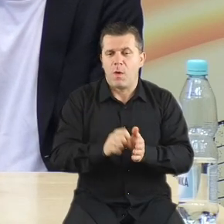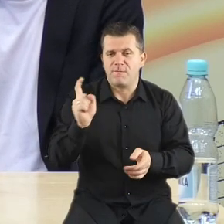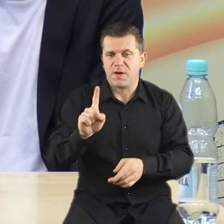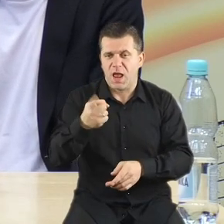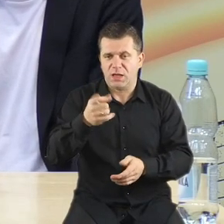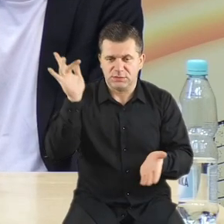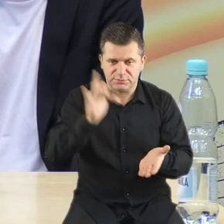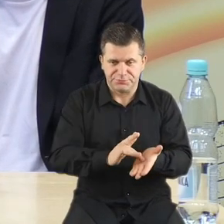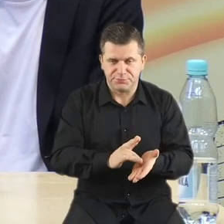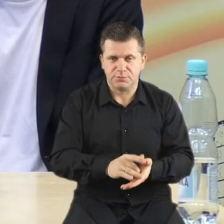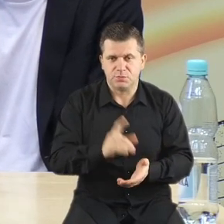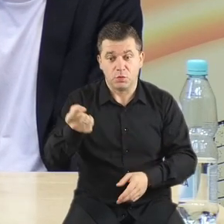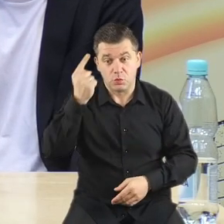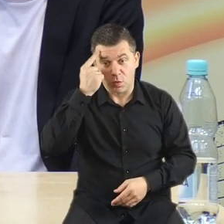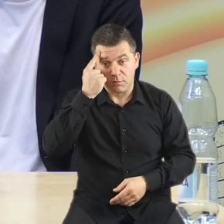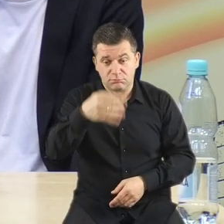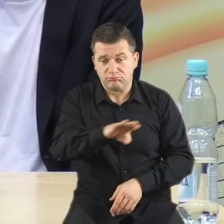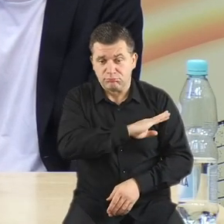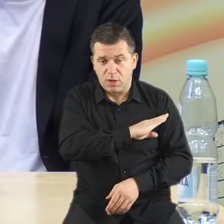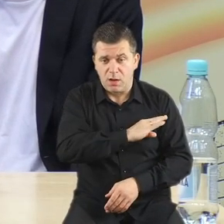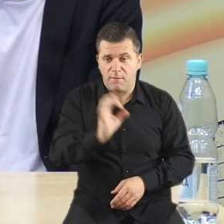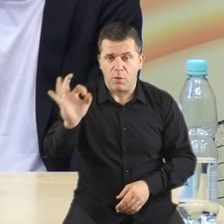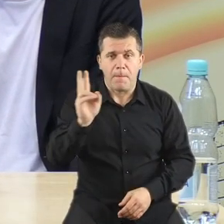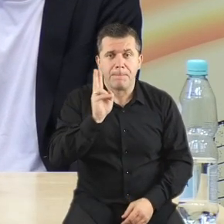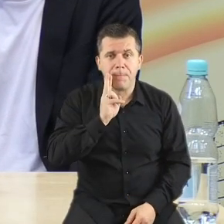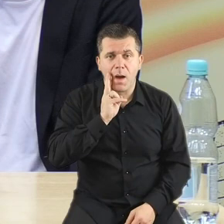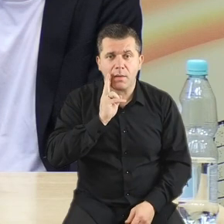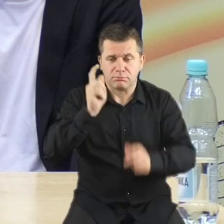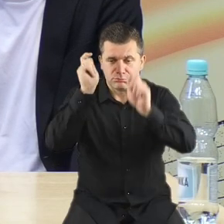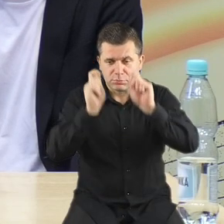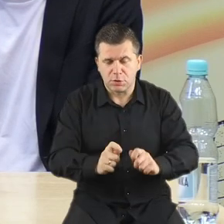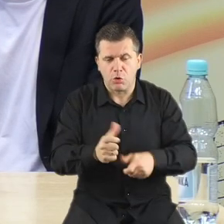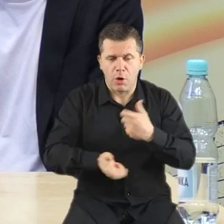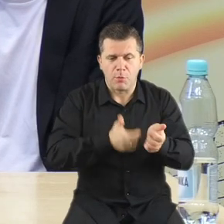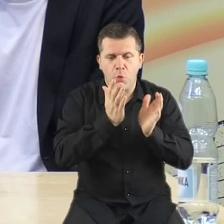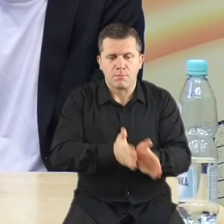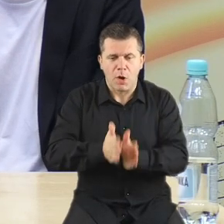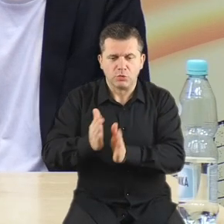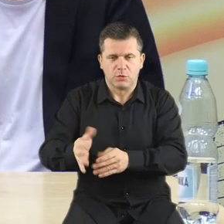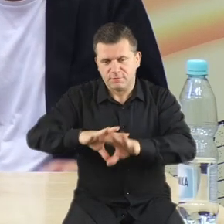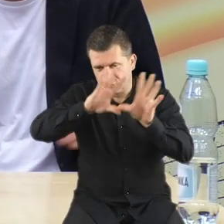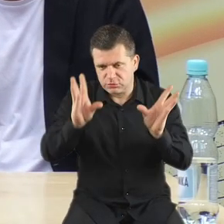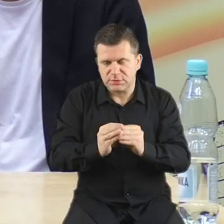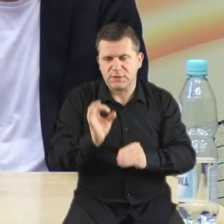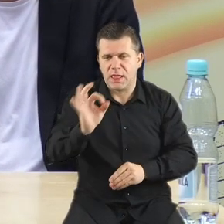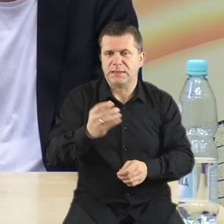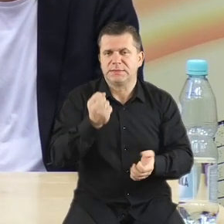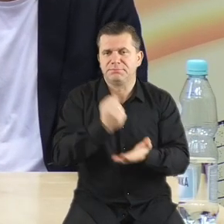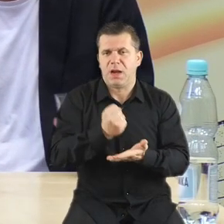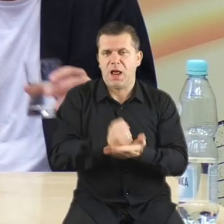to, dowiedziawszy się o śmierci swojej matki, przyjeżdża tam, aby uporządkować wszystkie jej